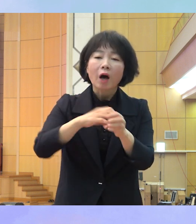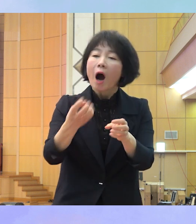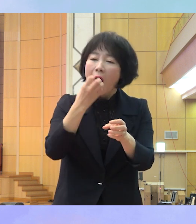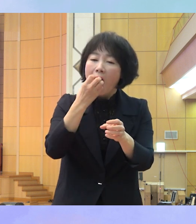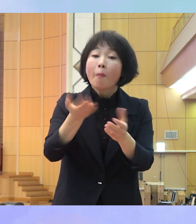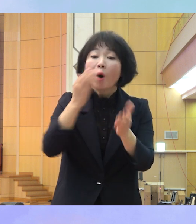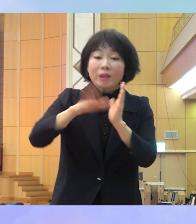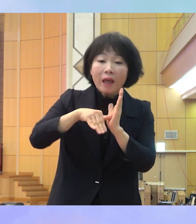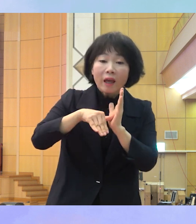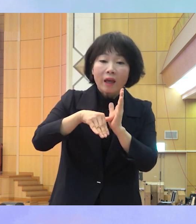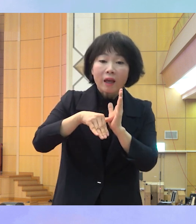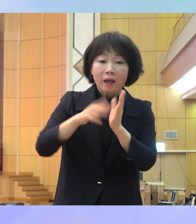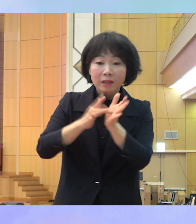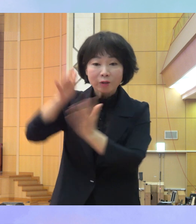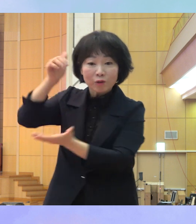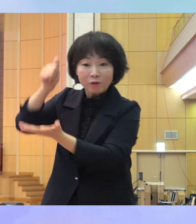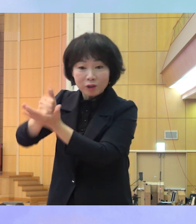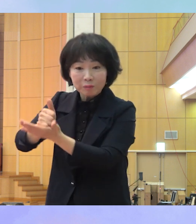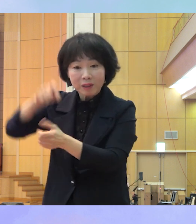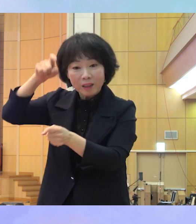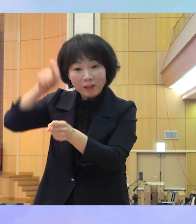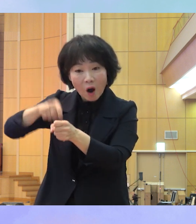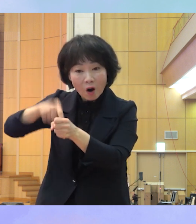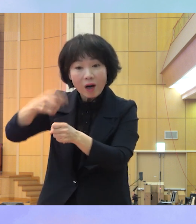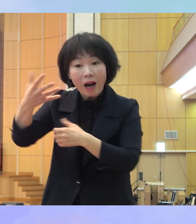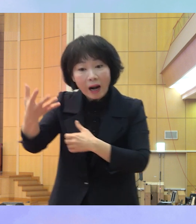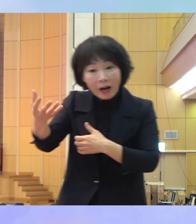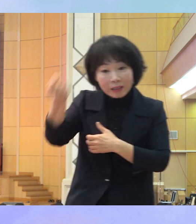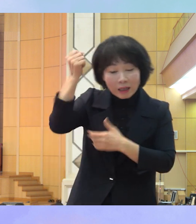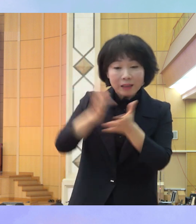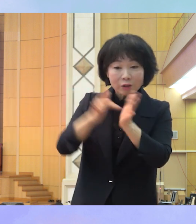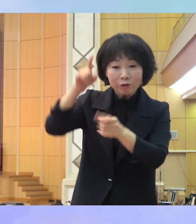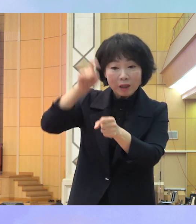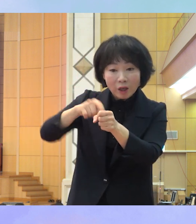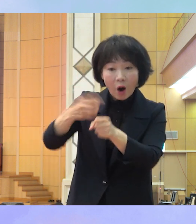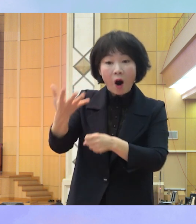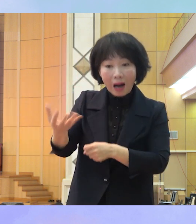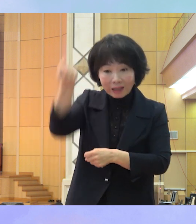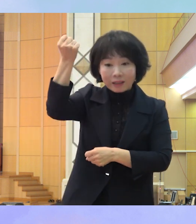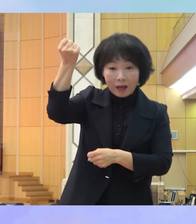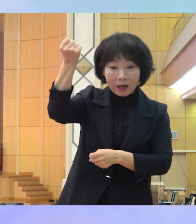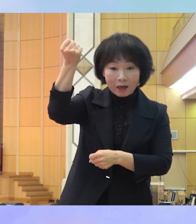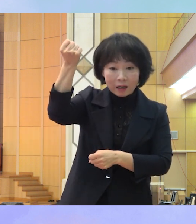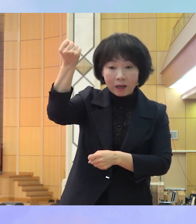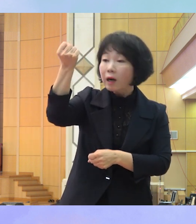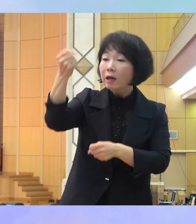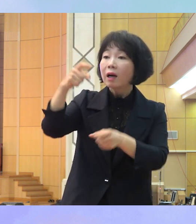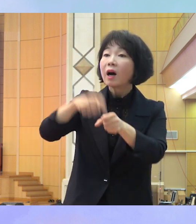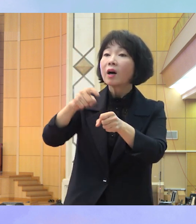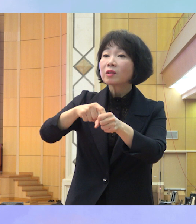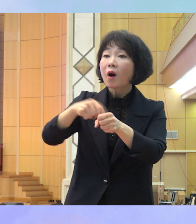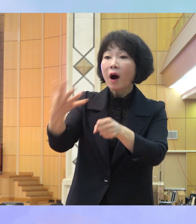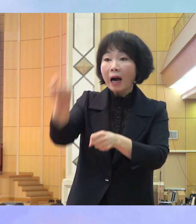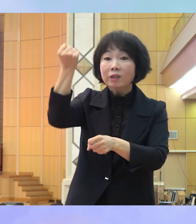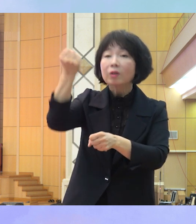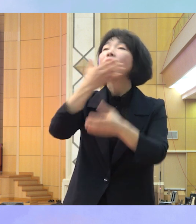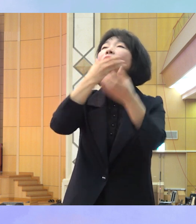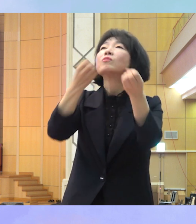이제 예수님이 주신 포도주 한 잔을 마실 때에, 저희가 먹을 때에 예수께서 떡을